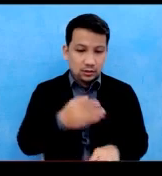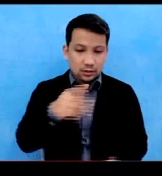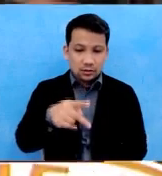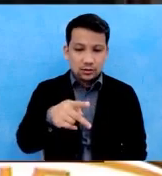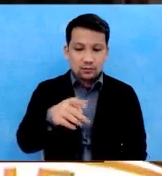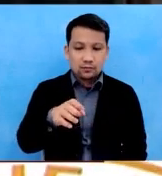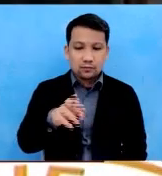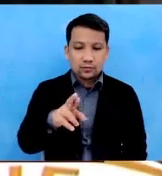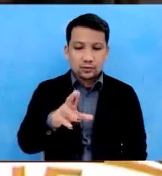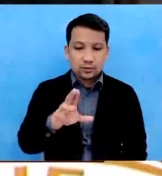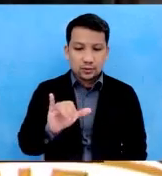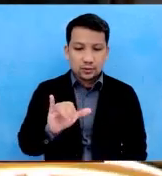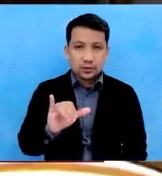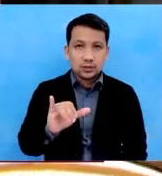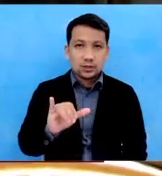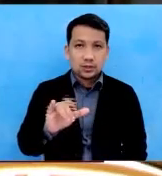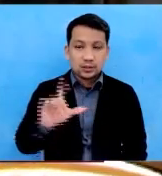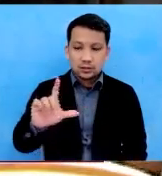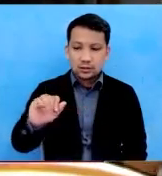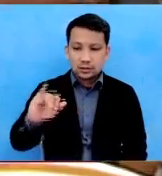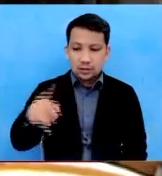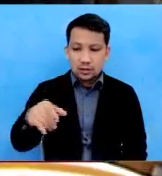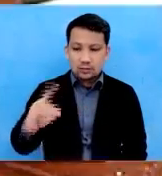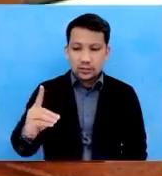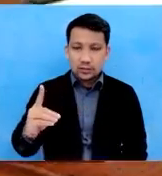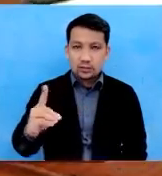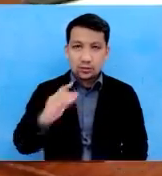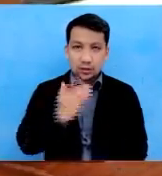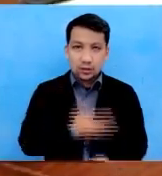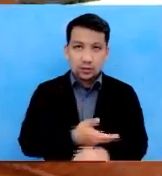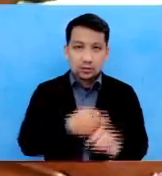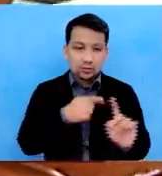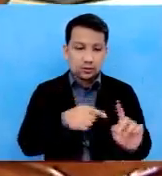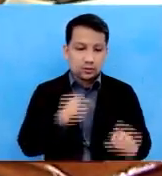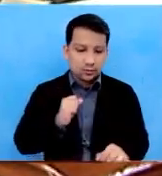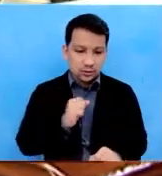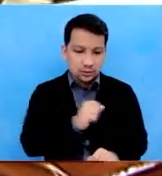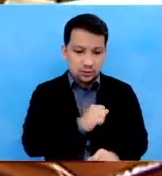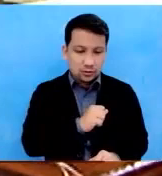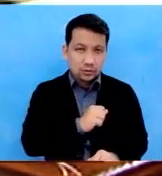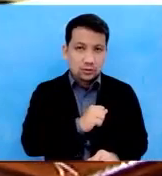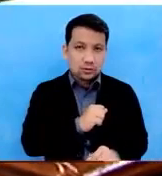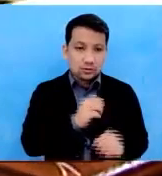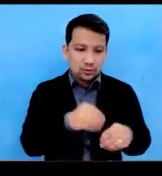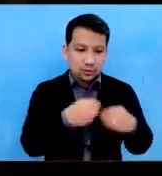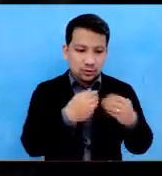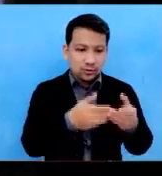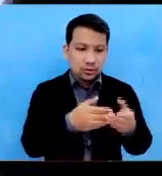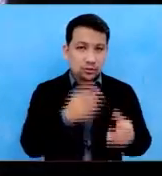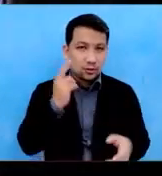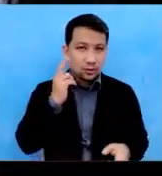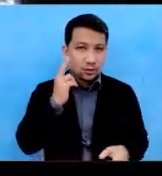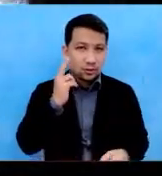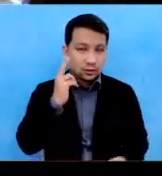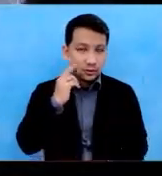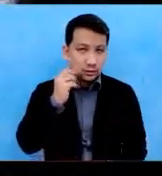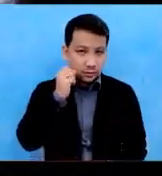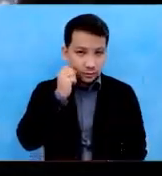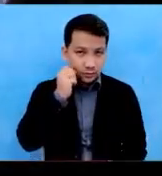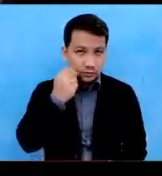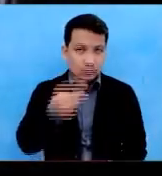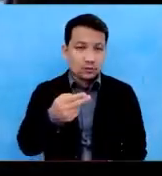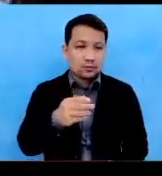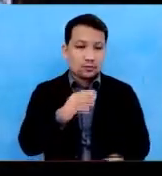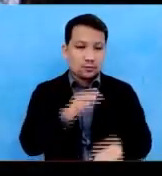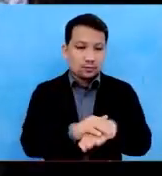lalaki. Sa audio recording na ibinigay ng pamilya Mabasa kay Senator Rizza Ontiveros, ipinarating ng lalaki ang umano'y banta sa buhay ng anak